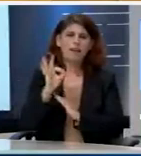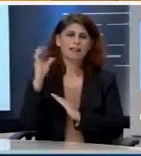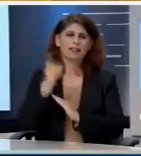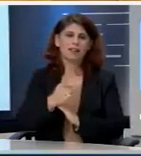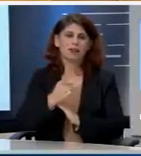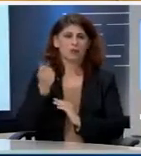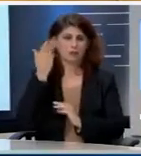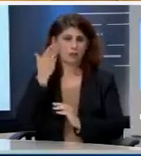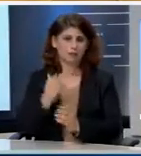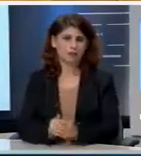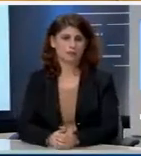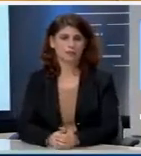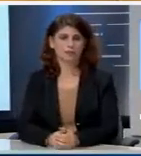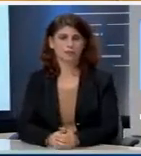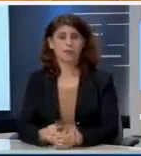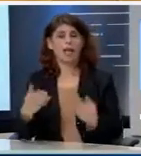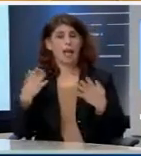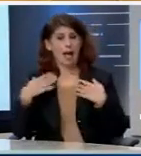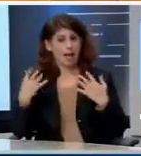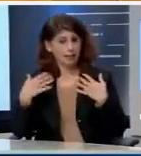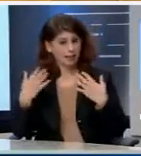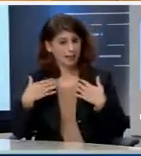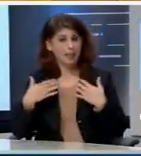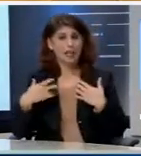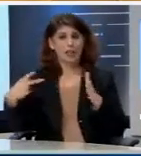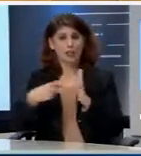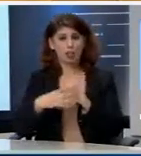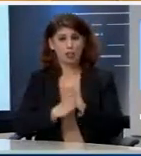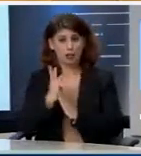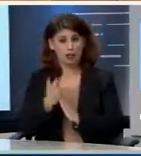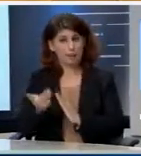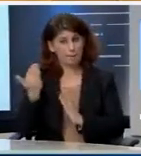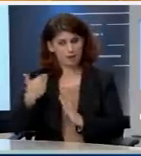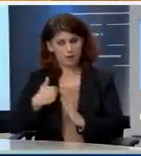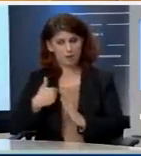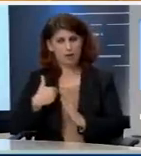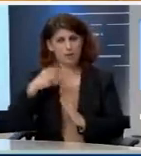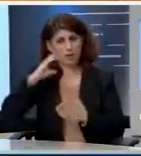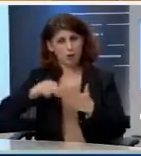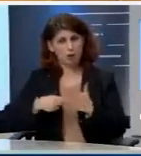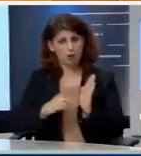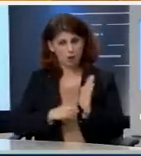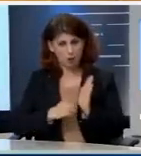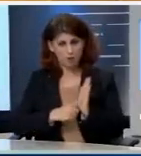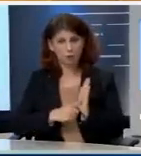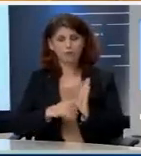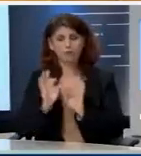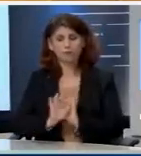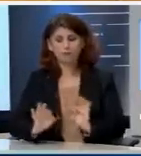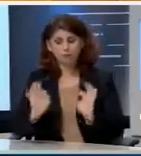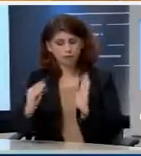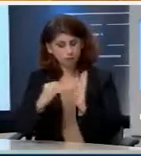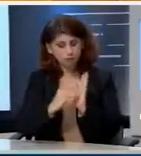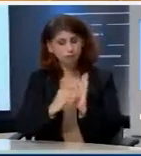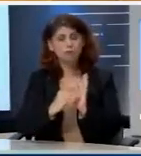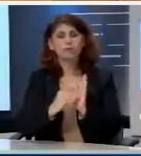50% της τιμής τους. Την άνοιξη του 2012, πριν από μένα, μνημονιακός νόμος προέβλεπε